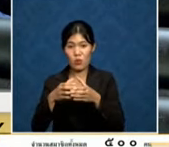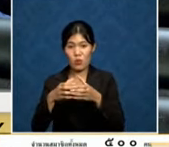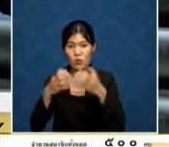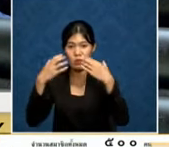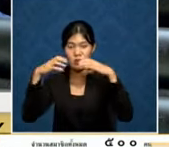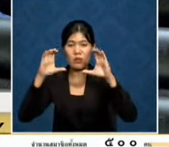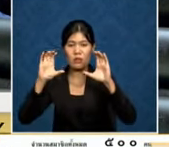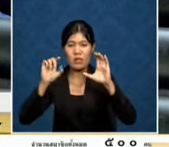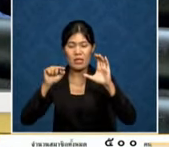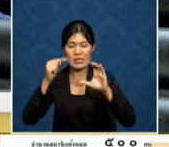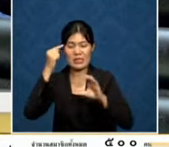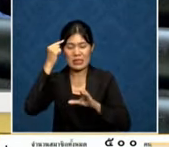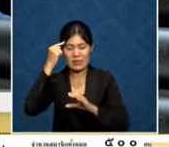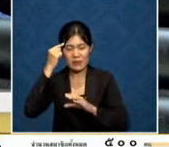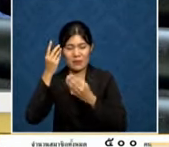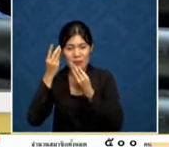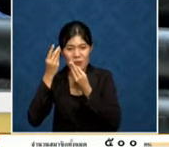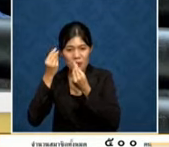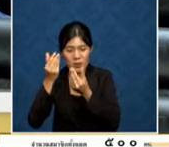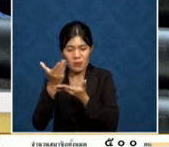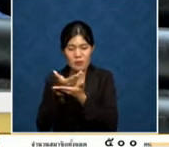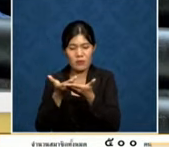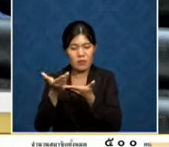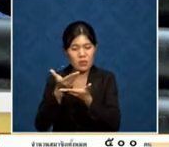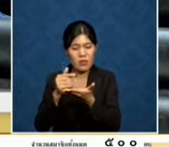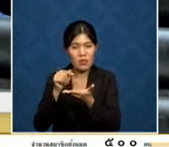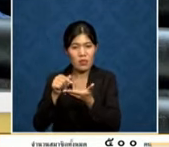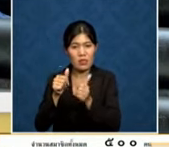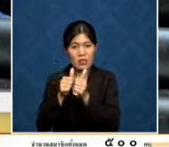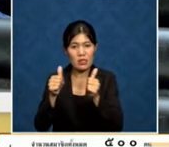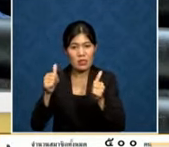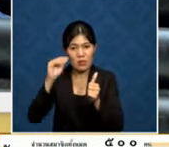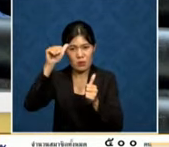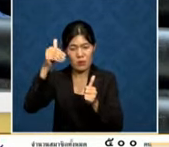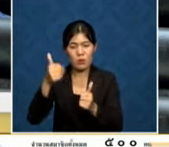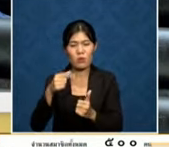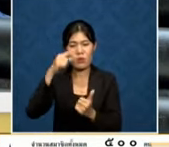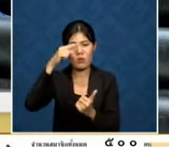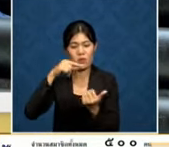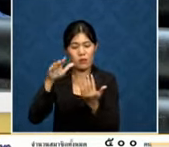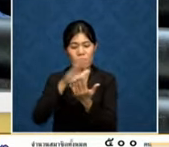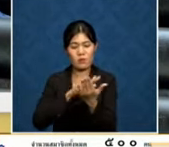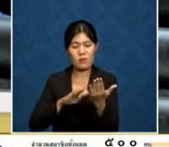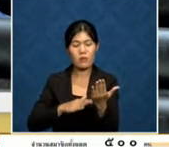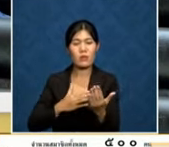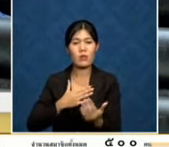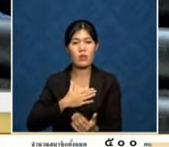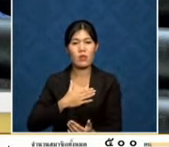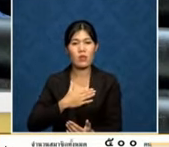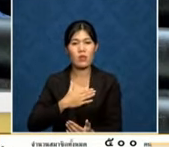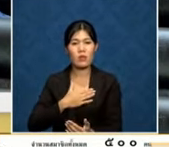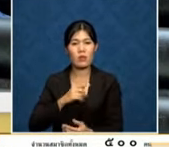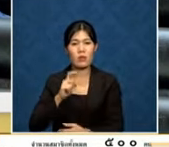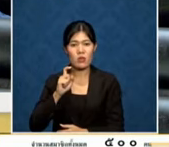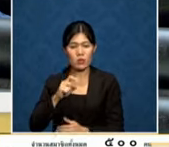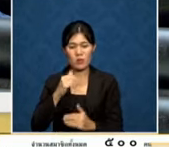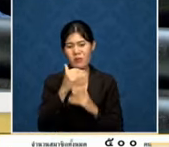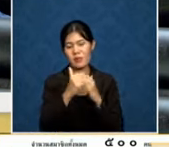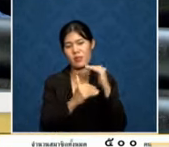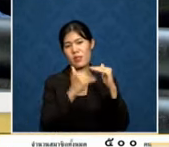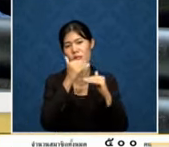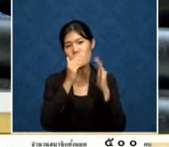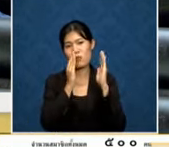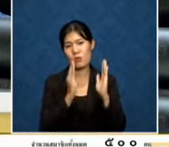ไต่ตรองพิจารณาให้ดีครับว่าประเทศของเรากำลังขาดการพัฒนา